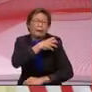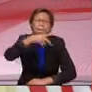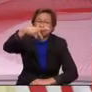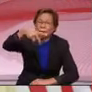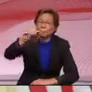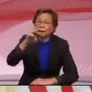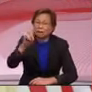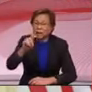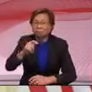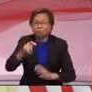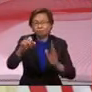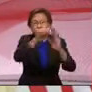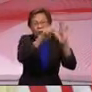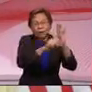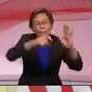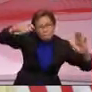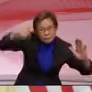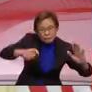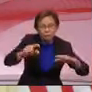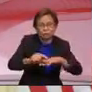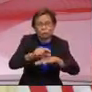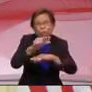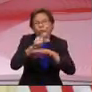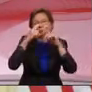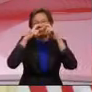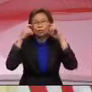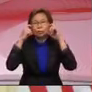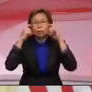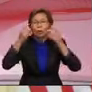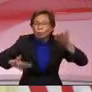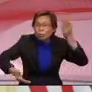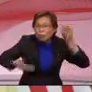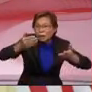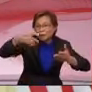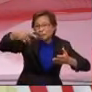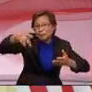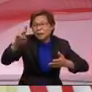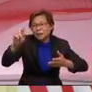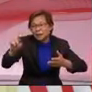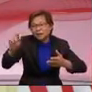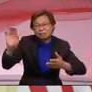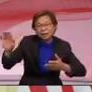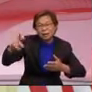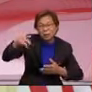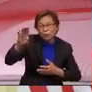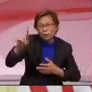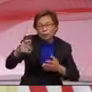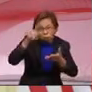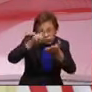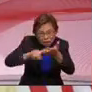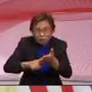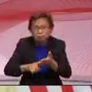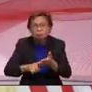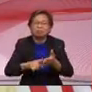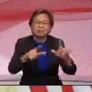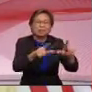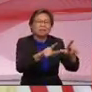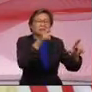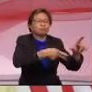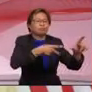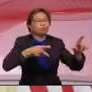topeng. Jadi PBT mungkin boleh menarik balik lesen mereka. Kalau PBT nak lakukan seperti itu, mereka boleh